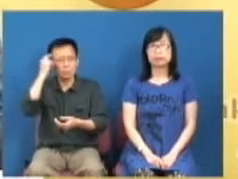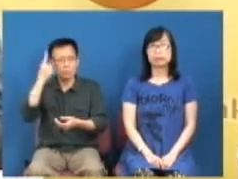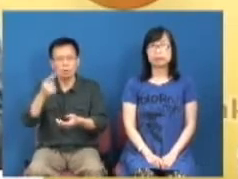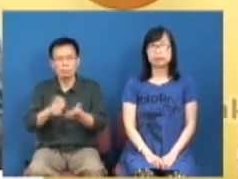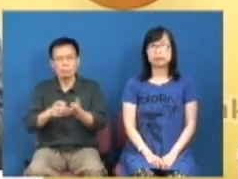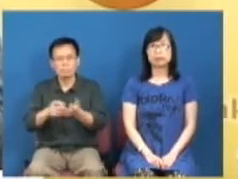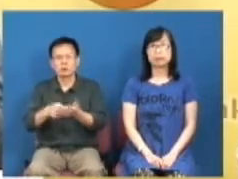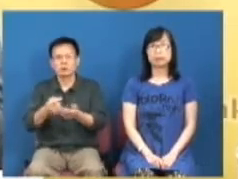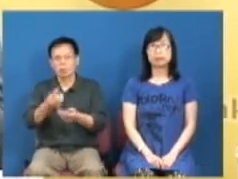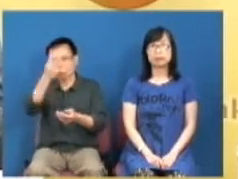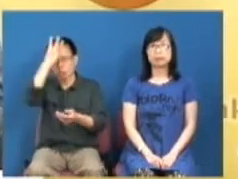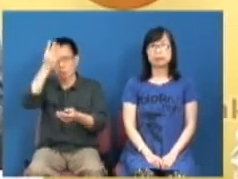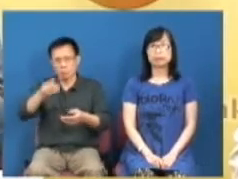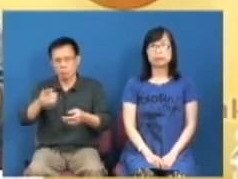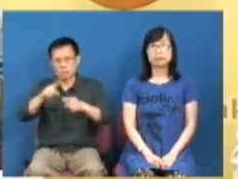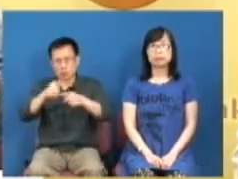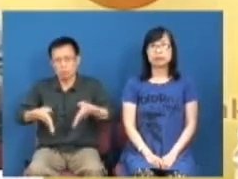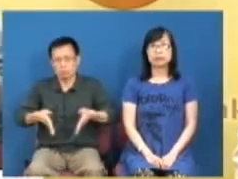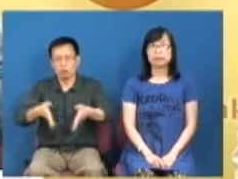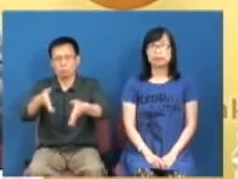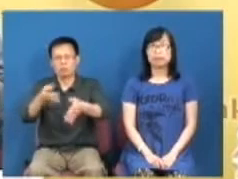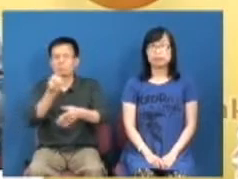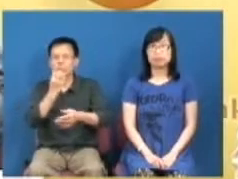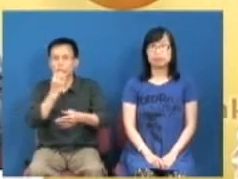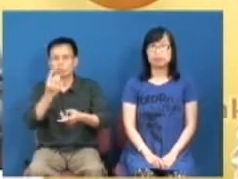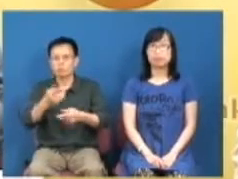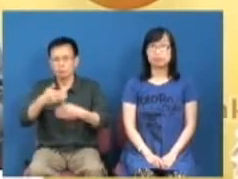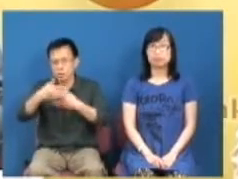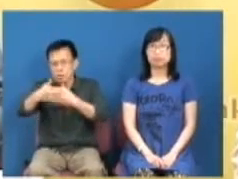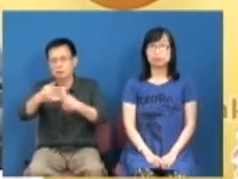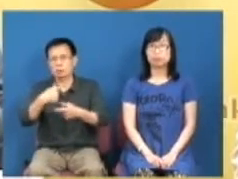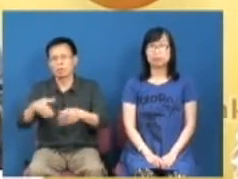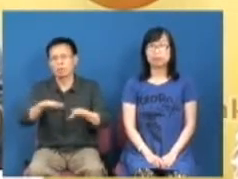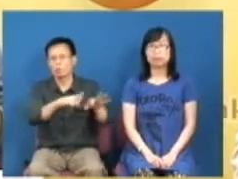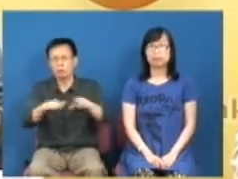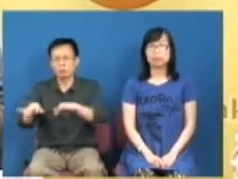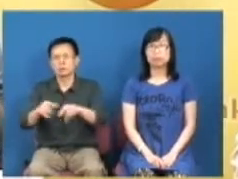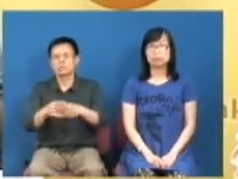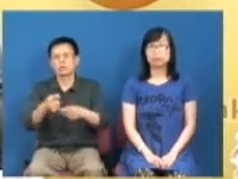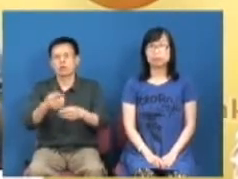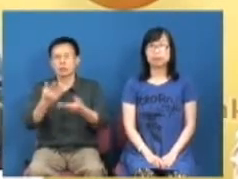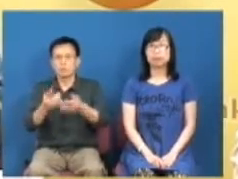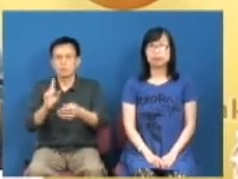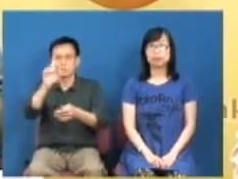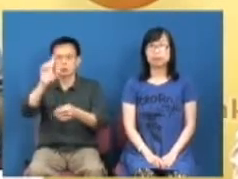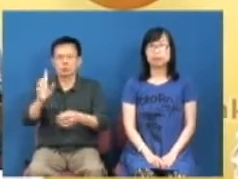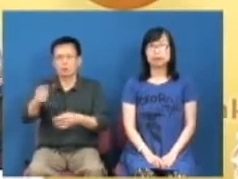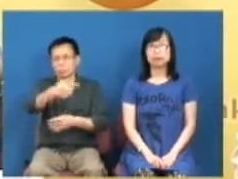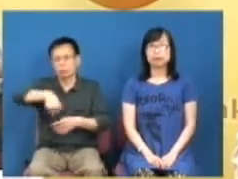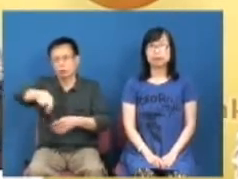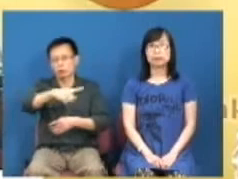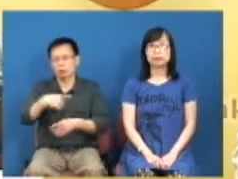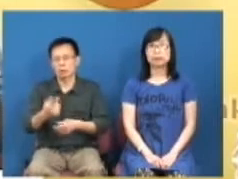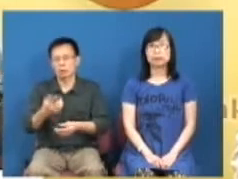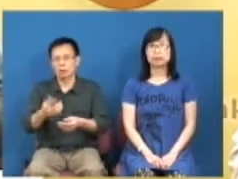仔黃鶴大道東，其實再出少少就已經係海嚟嘅，或者甚或者係上環咧，其實黃鶴大